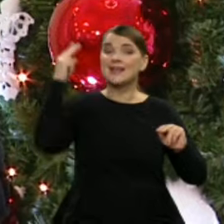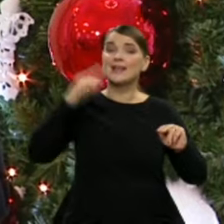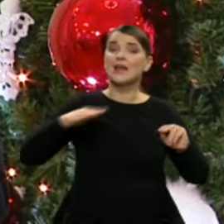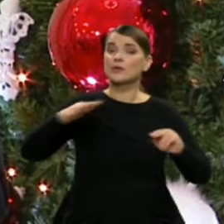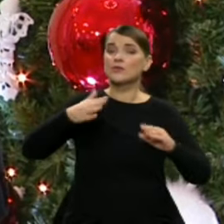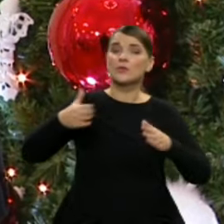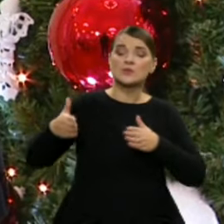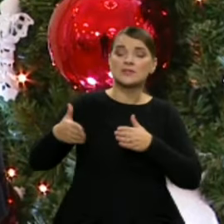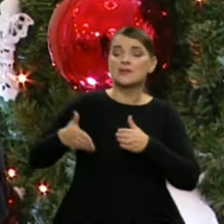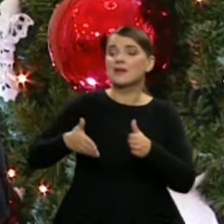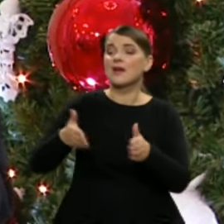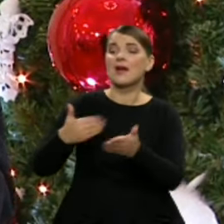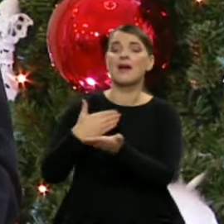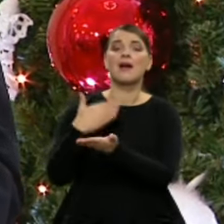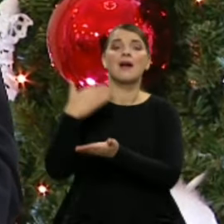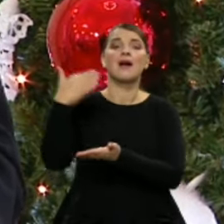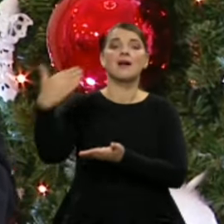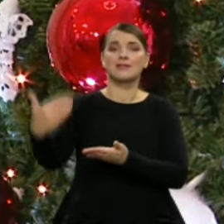ateitį.